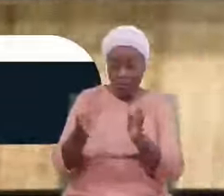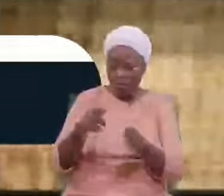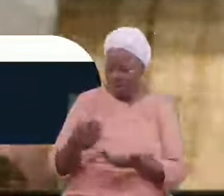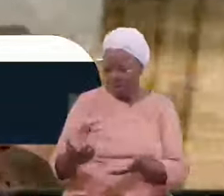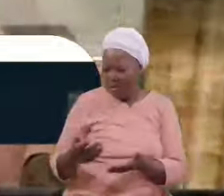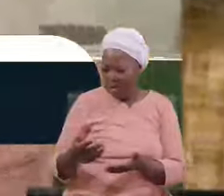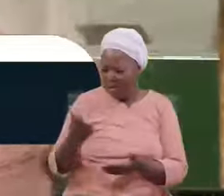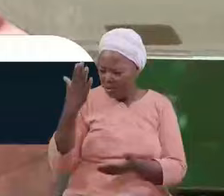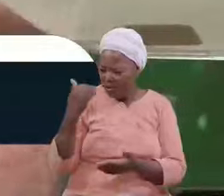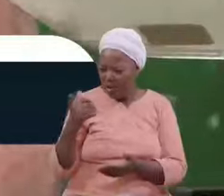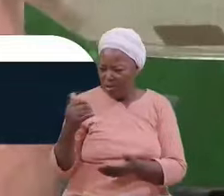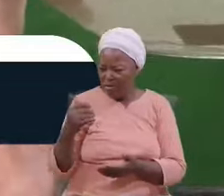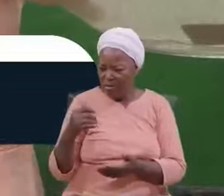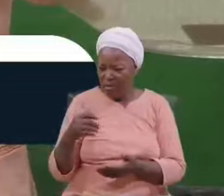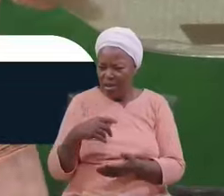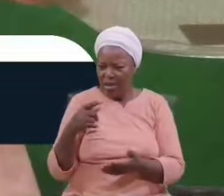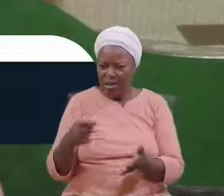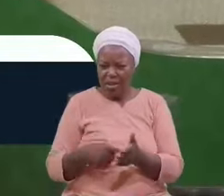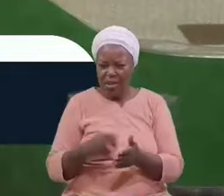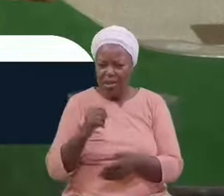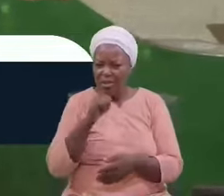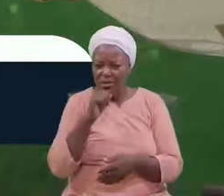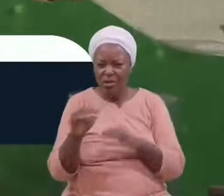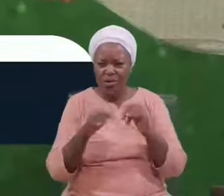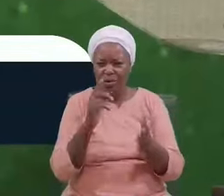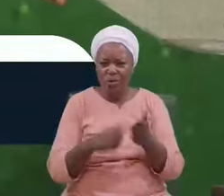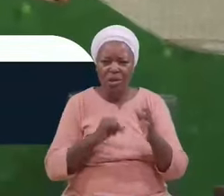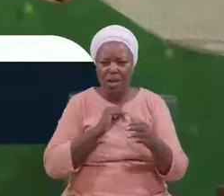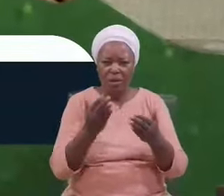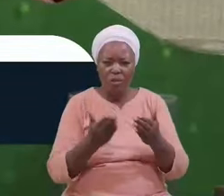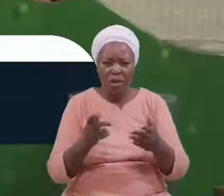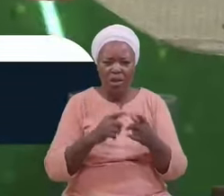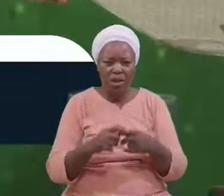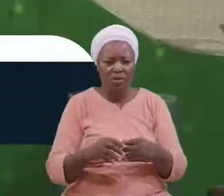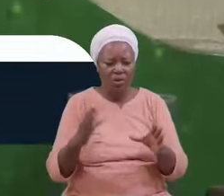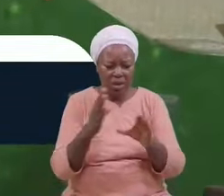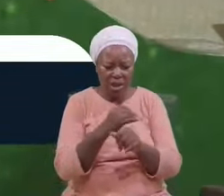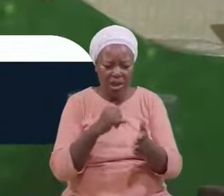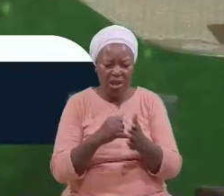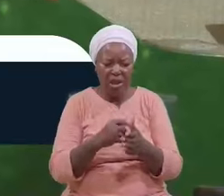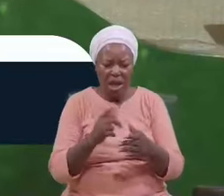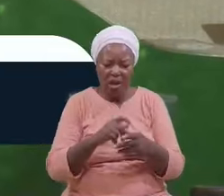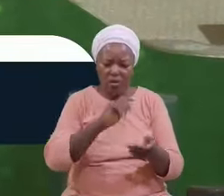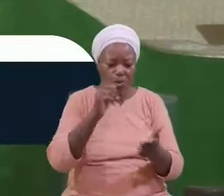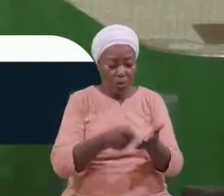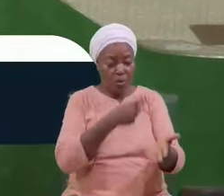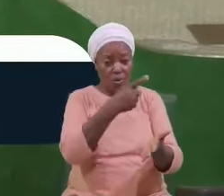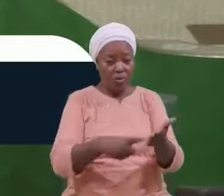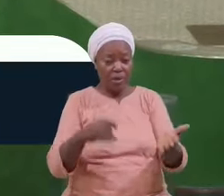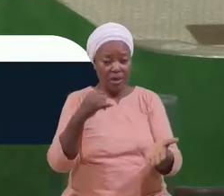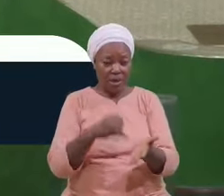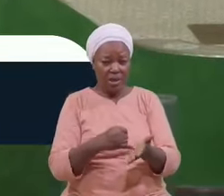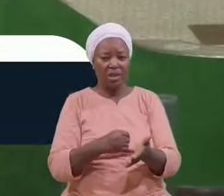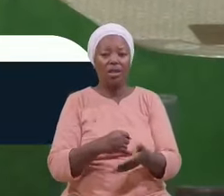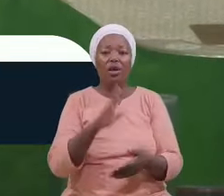Oh, l'horloge là est en retard. Vous prenez l'horloge là et vous réglez ça. Vous réglez votre vie. Votre vie sera